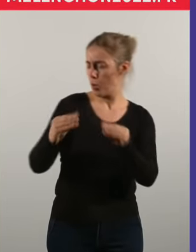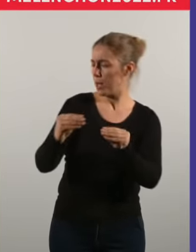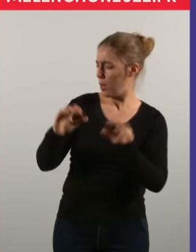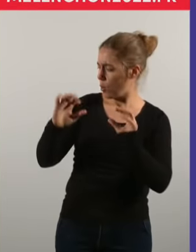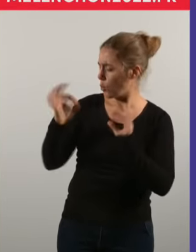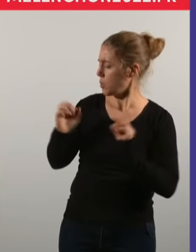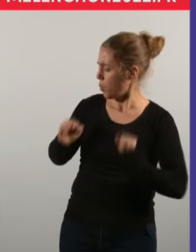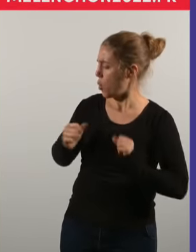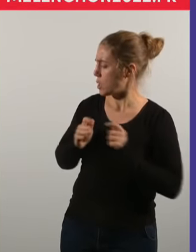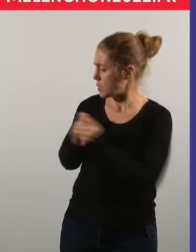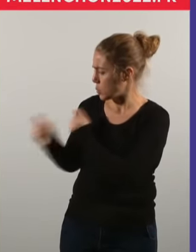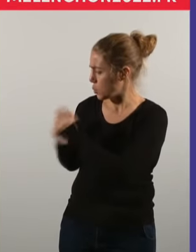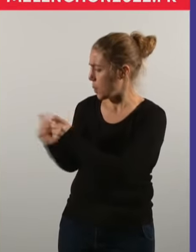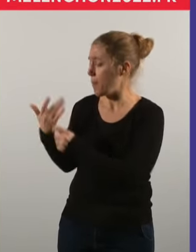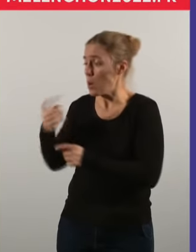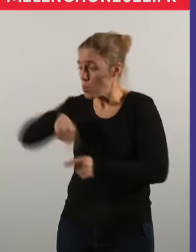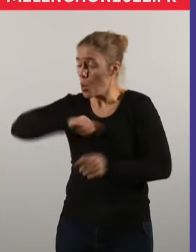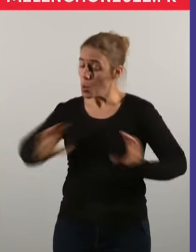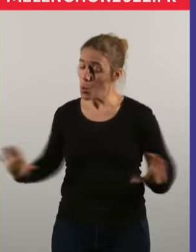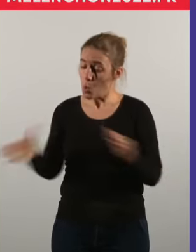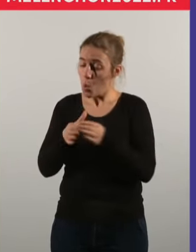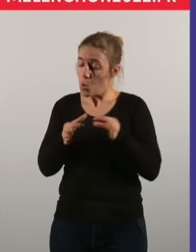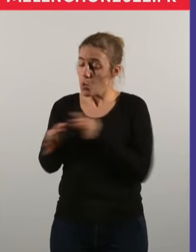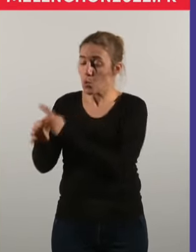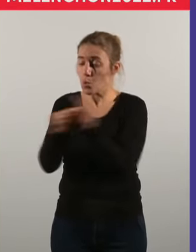fera l'union et on saura pourquoi faire.